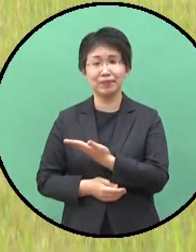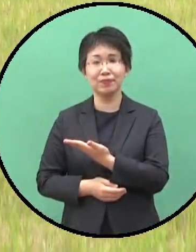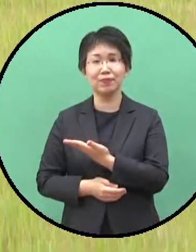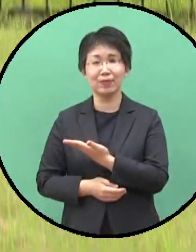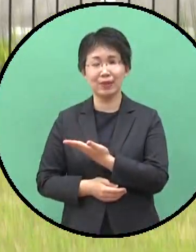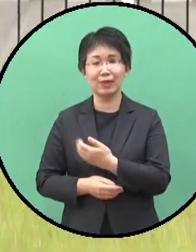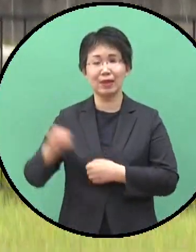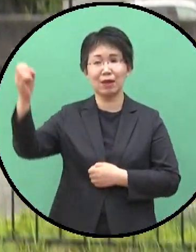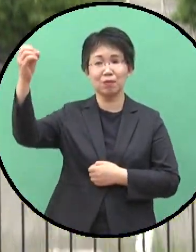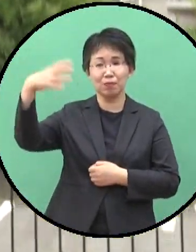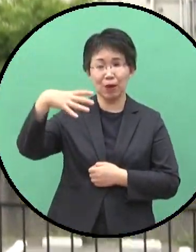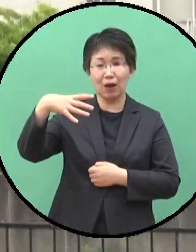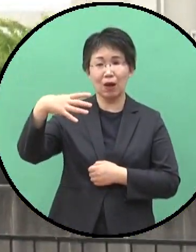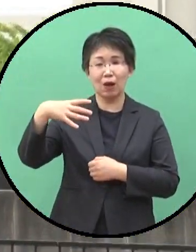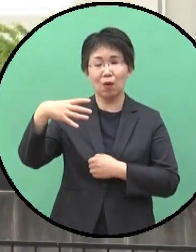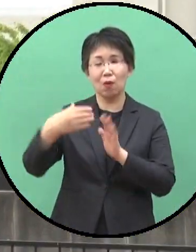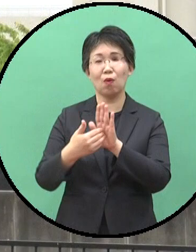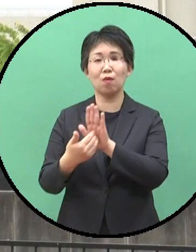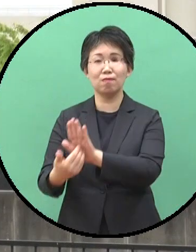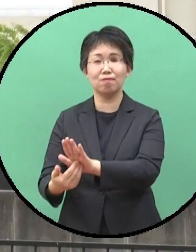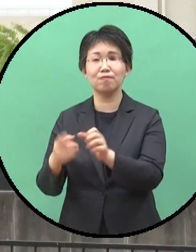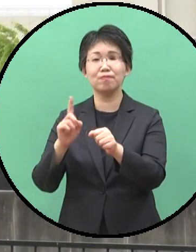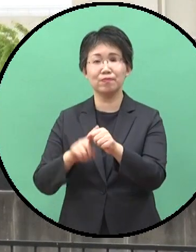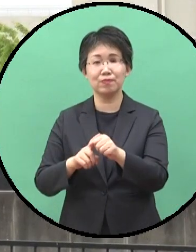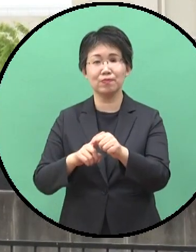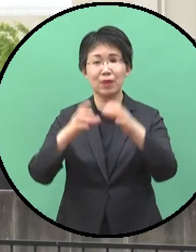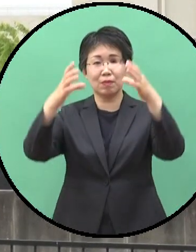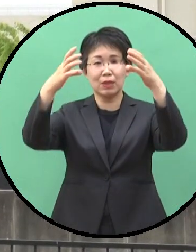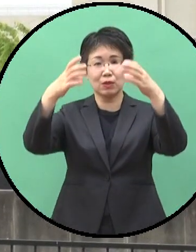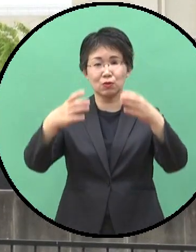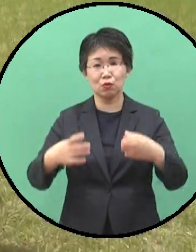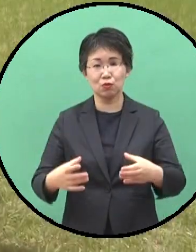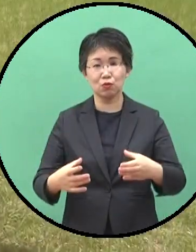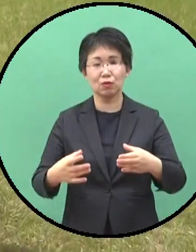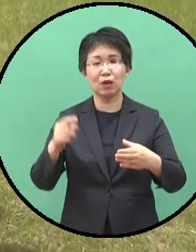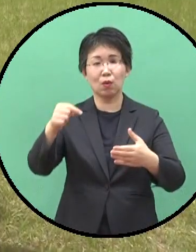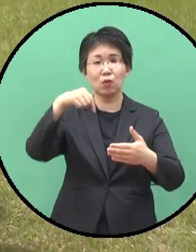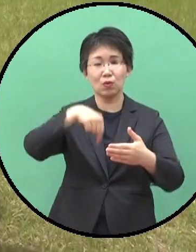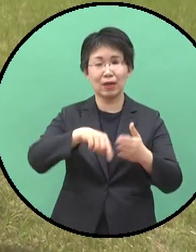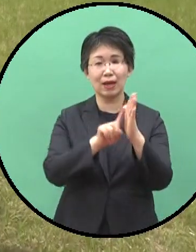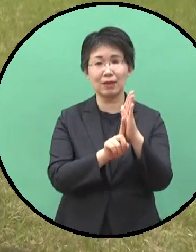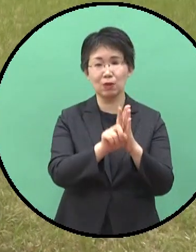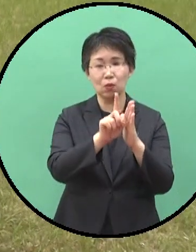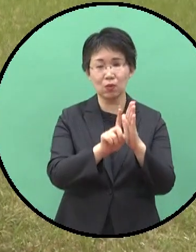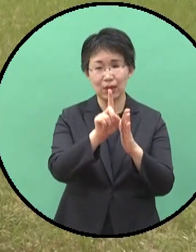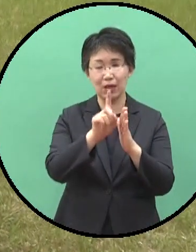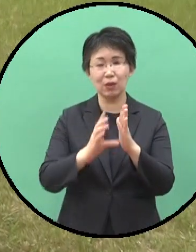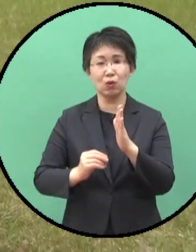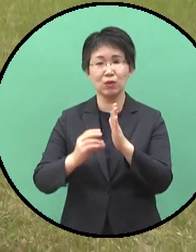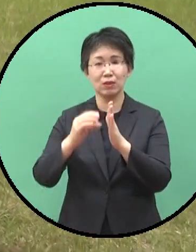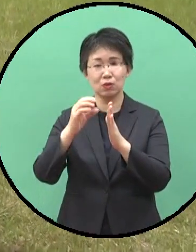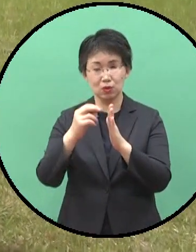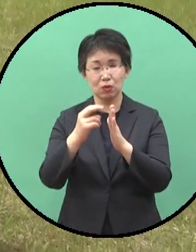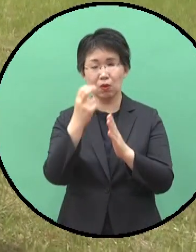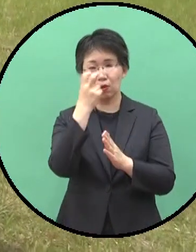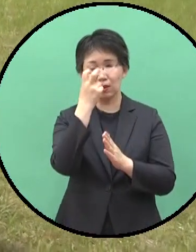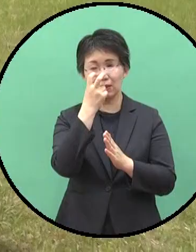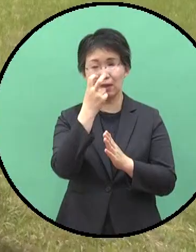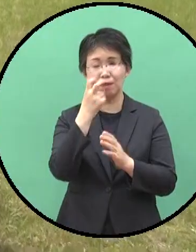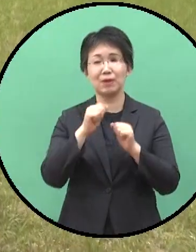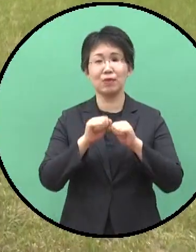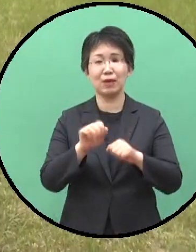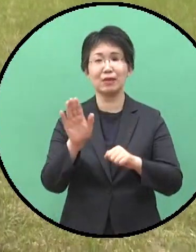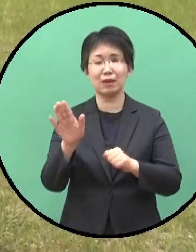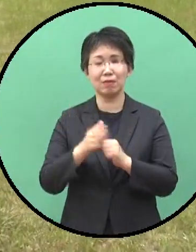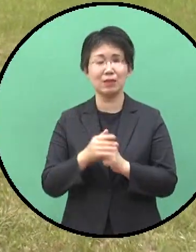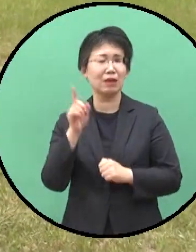ですね、日射の影響を受けないように筒で覆われてまして、その中に温度計と湿度計が入っております。 音